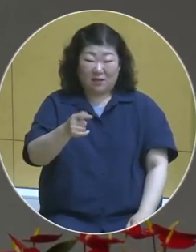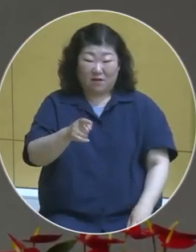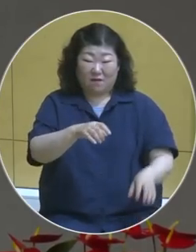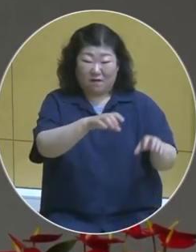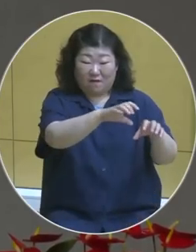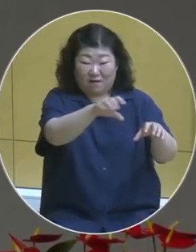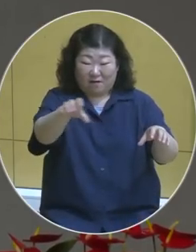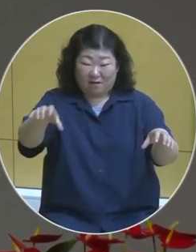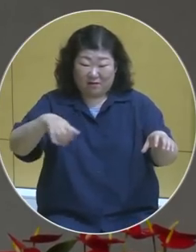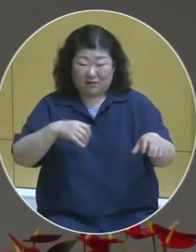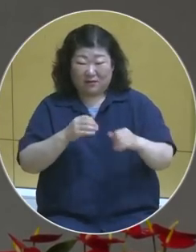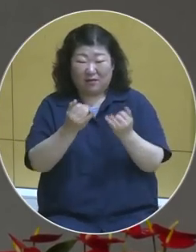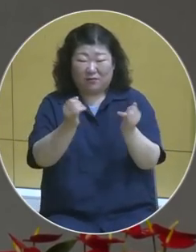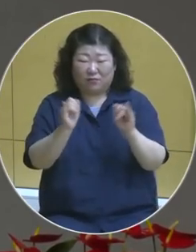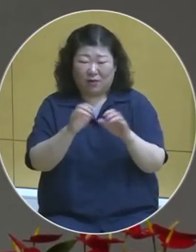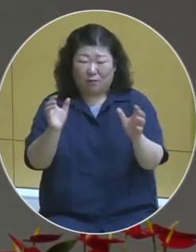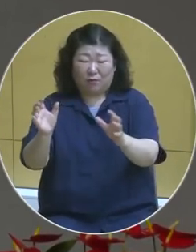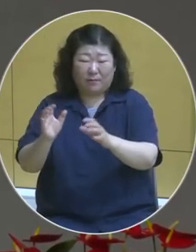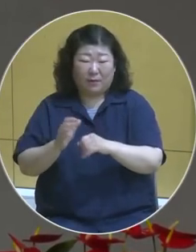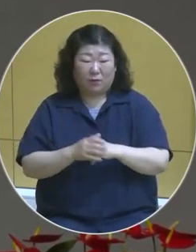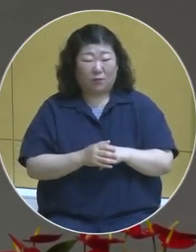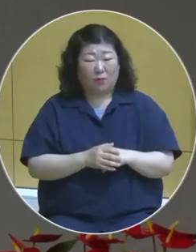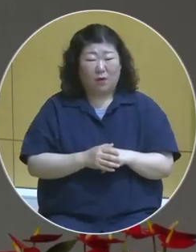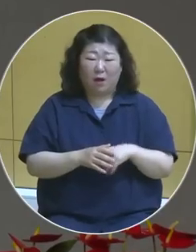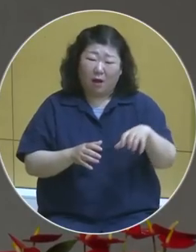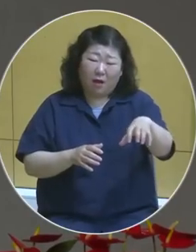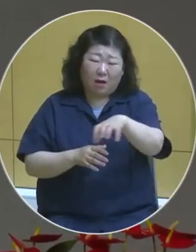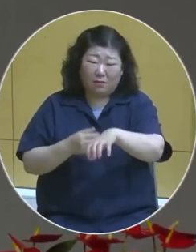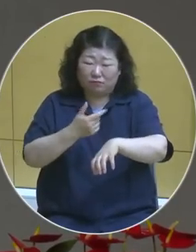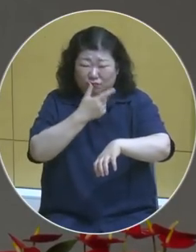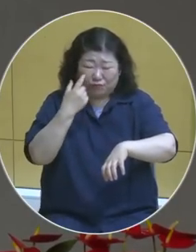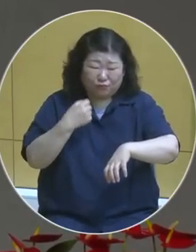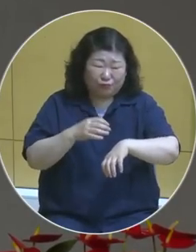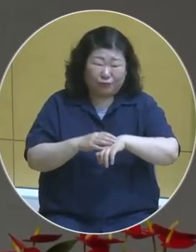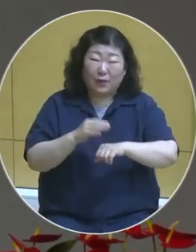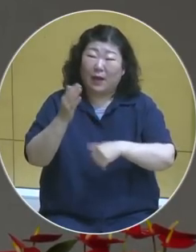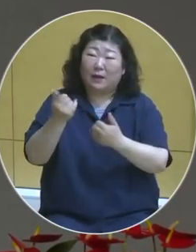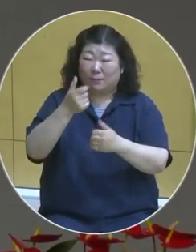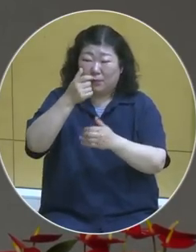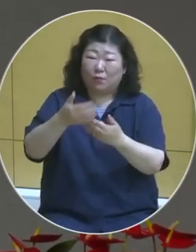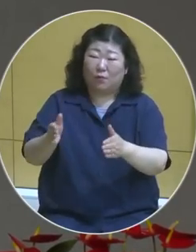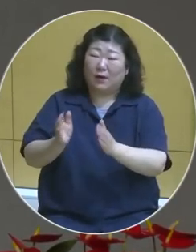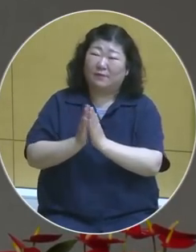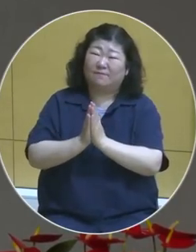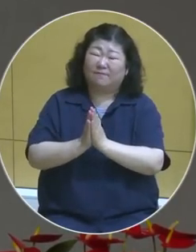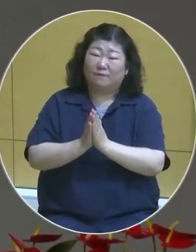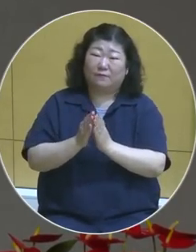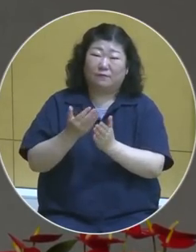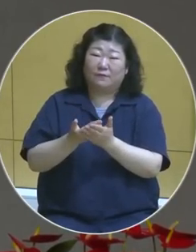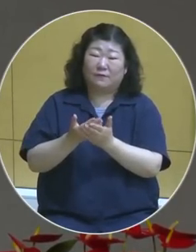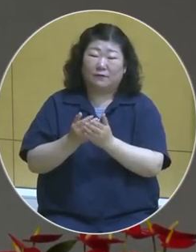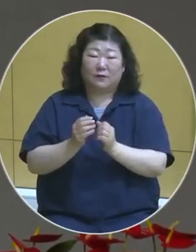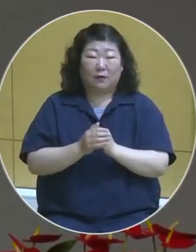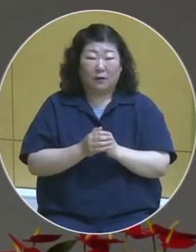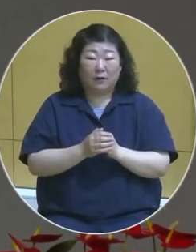시작했어요. 하나님 공간을 주십시오. 그러면서 기도를 하기 시작했는데 하나님 저에게 꿈을 주시는